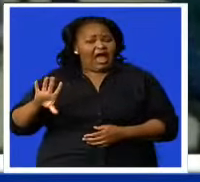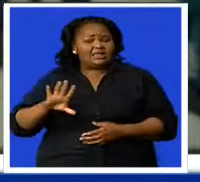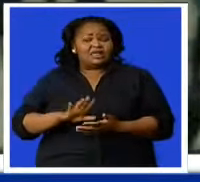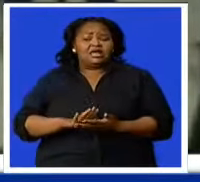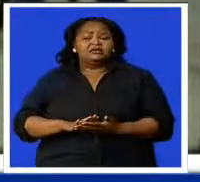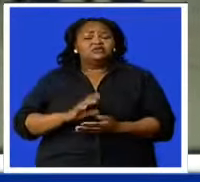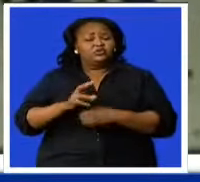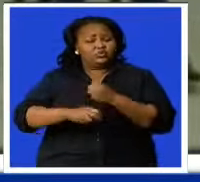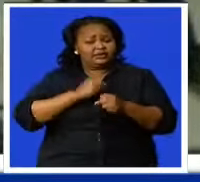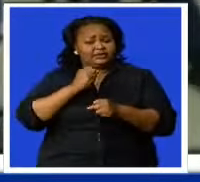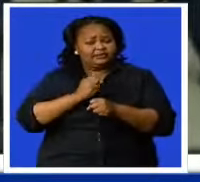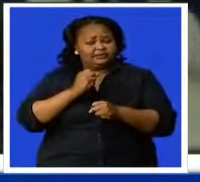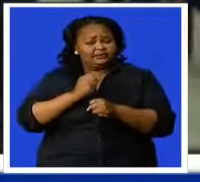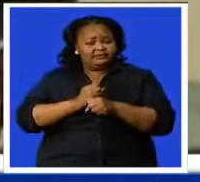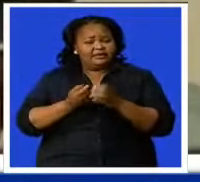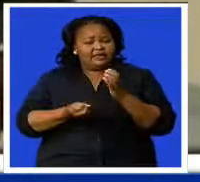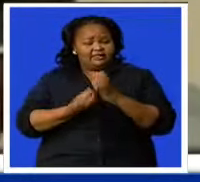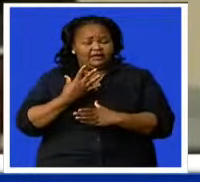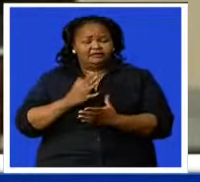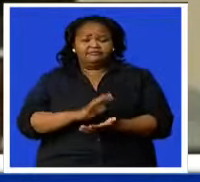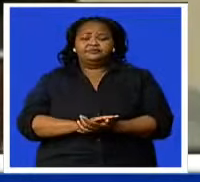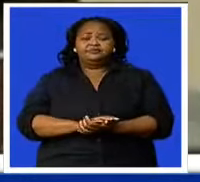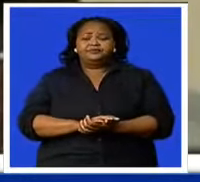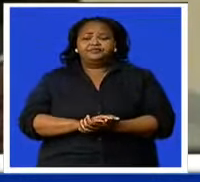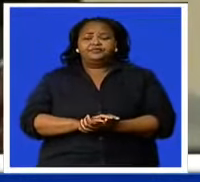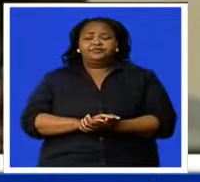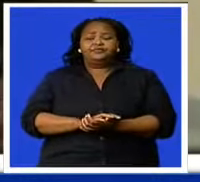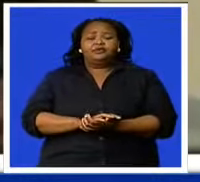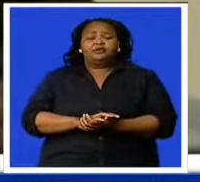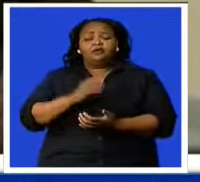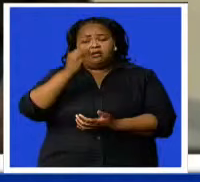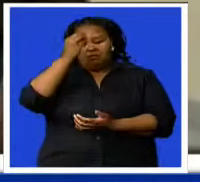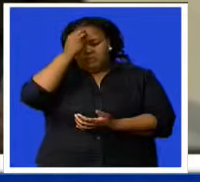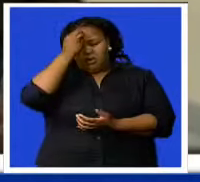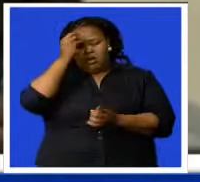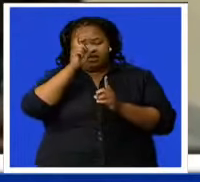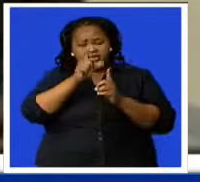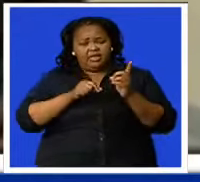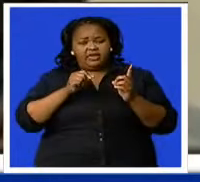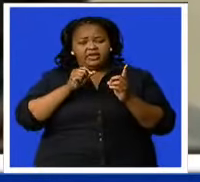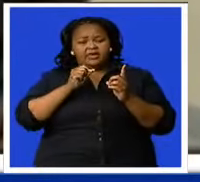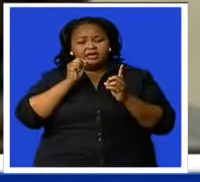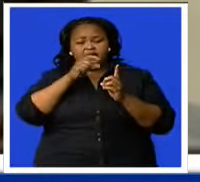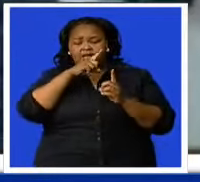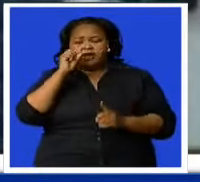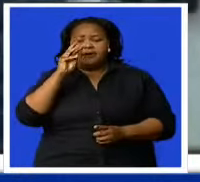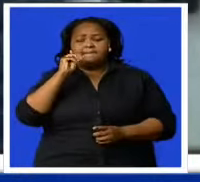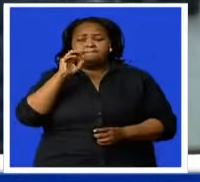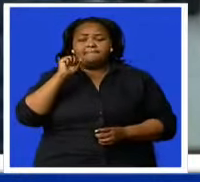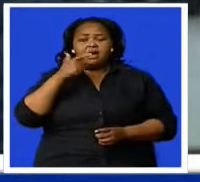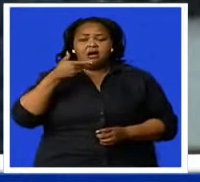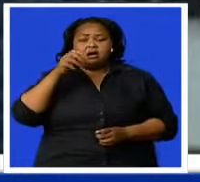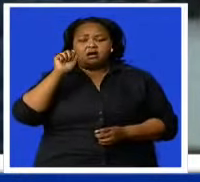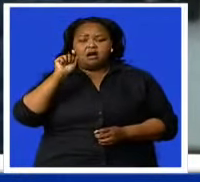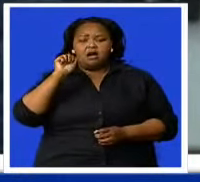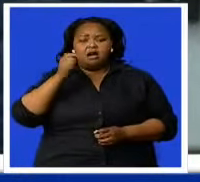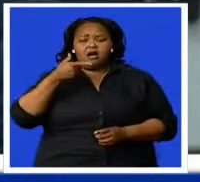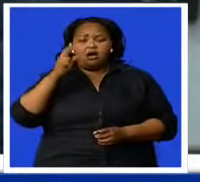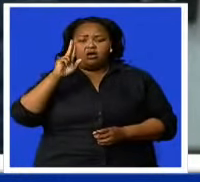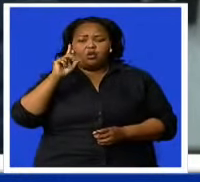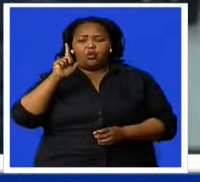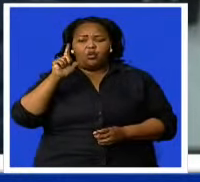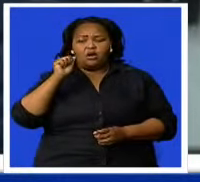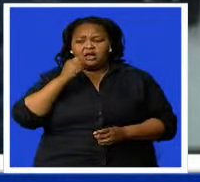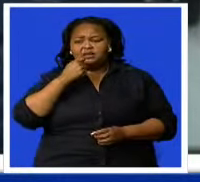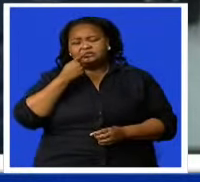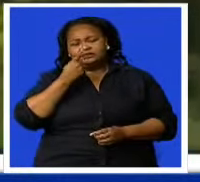Lobekamelele umphathi wemaphoyisa esifundza saseshiselweni Charles Magagula uthi sive salendzawo siyalila njengoba nelizinga lekulahleka